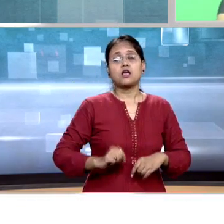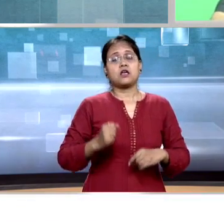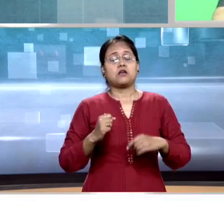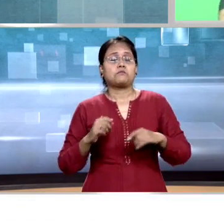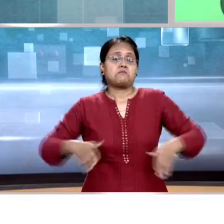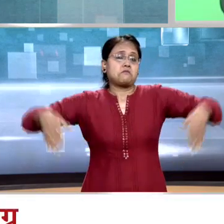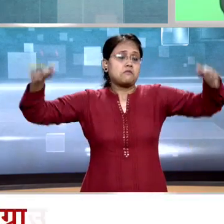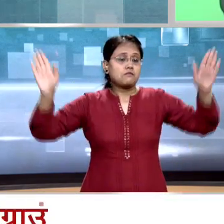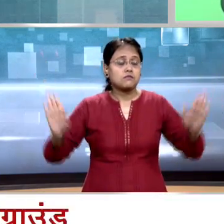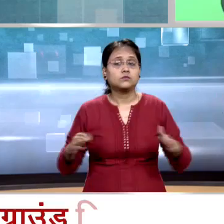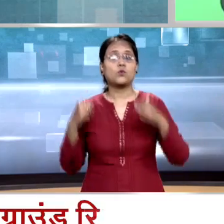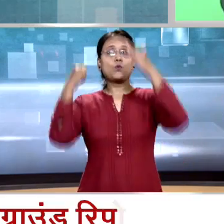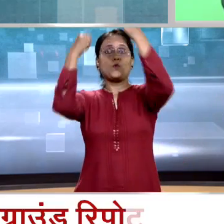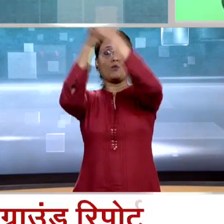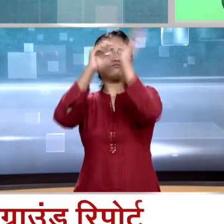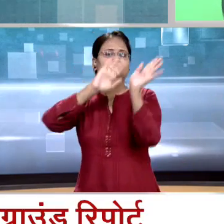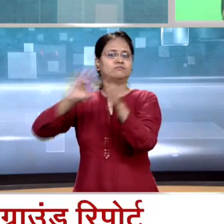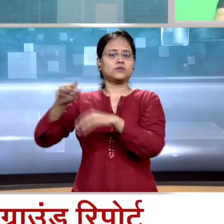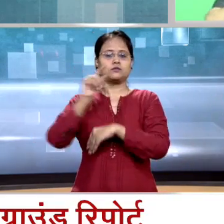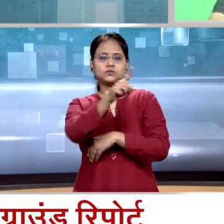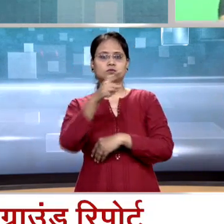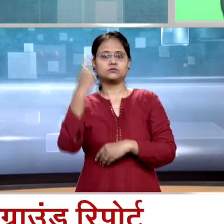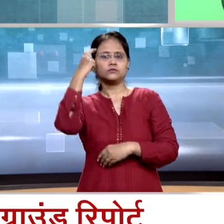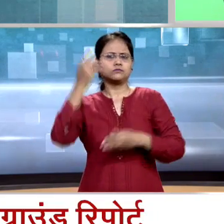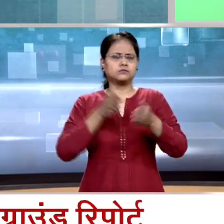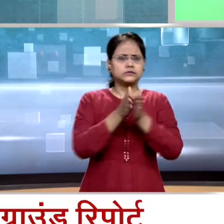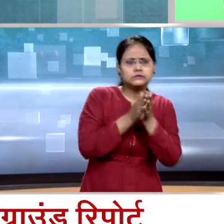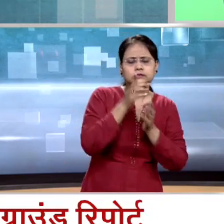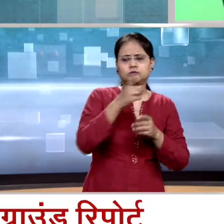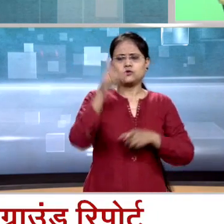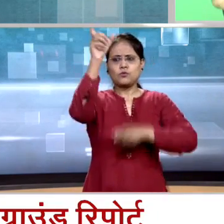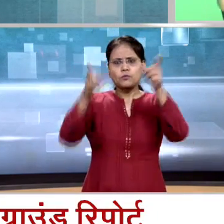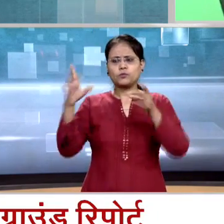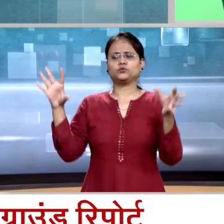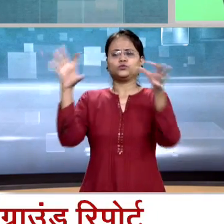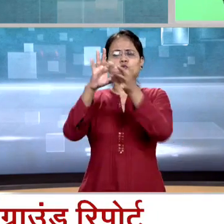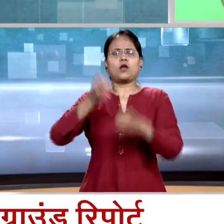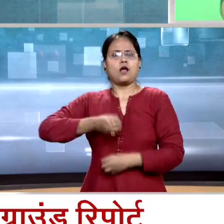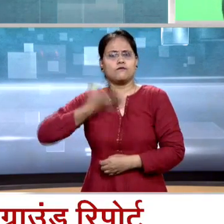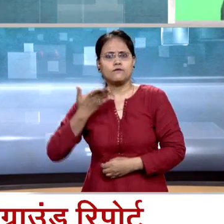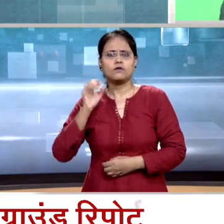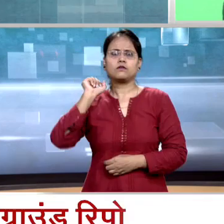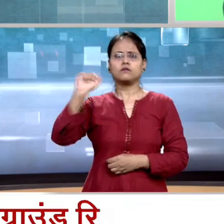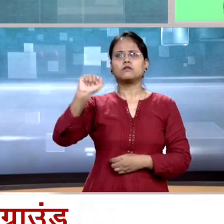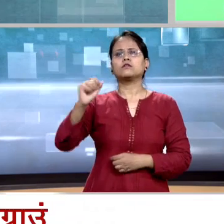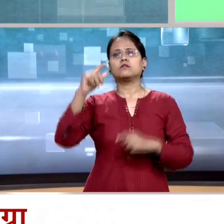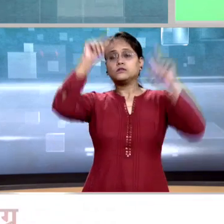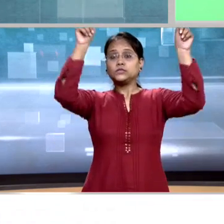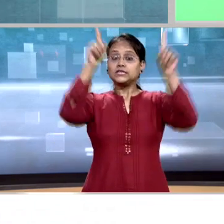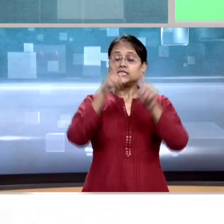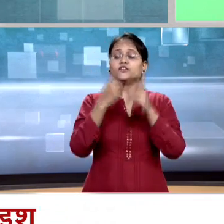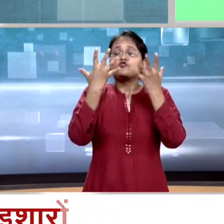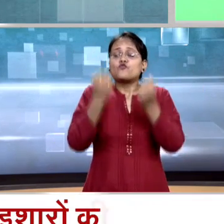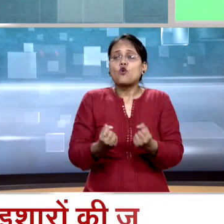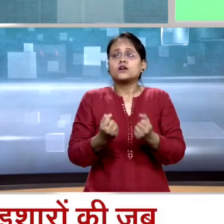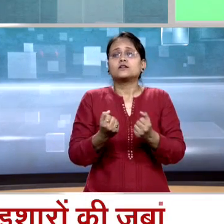सपना छोड़ कुछ ऐसा करने की सोची जिससे उनसे जुड़े लोगों को खुशी मिल सके या फिर देश की ज़रूरत